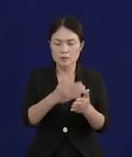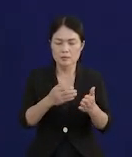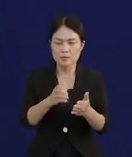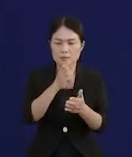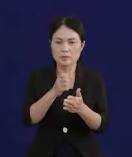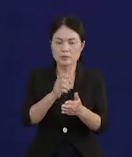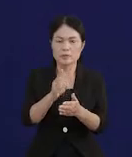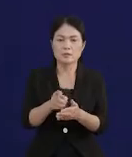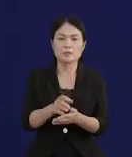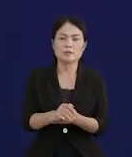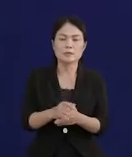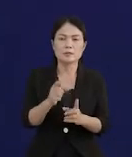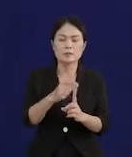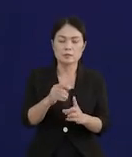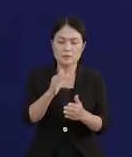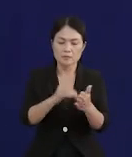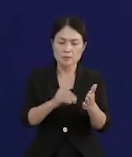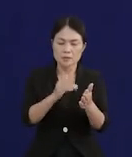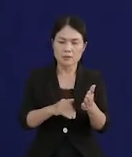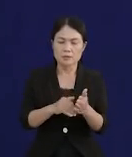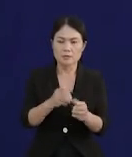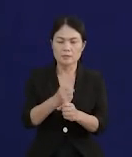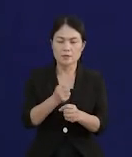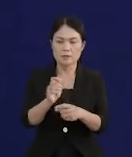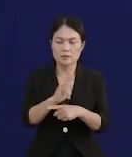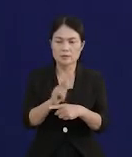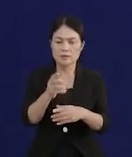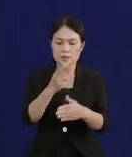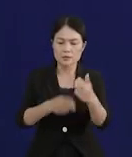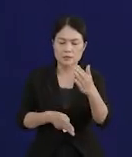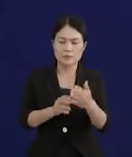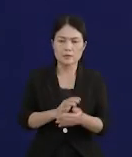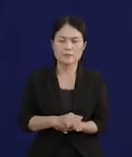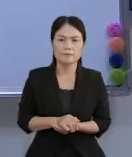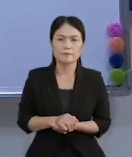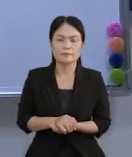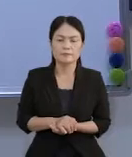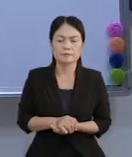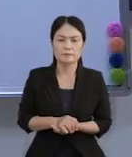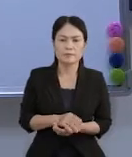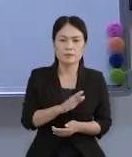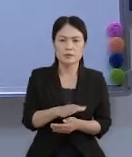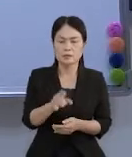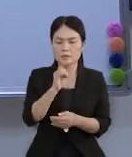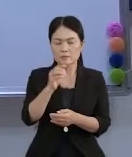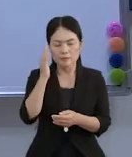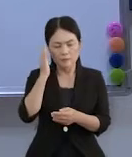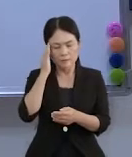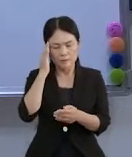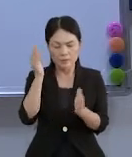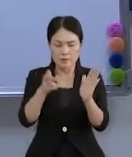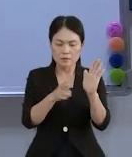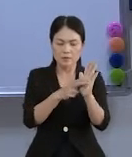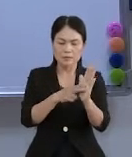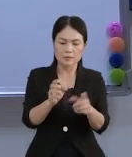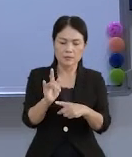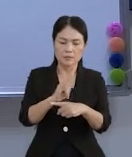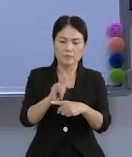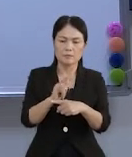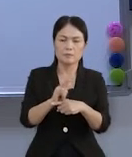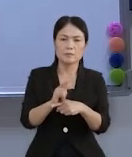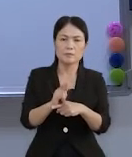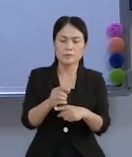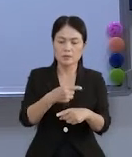nôm nụ chẳng biết thân nử xo ta dương phơ bảo màn vị thí ở vậy chà, con bất trị đăng chế bản năng cứ dương phơ bảo màn vị